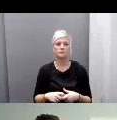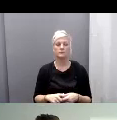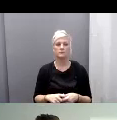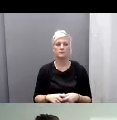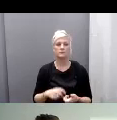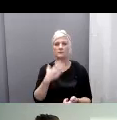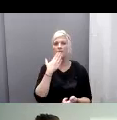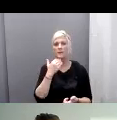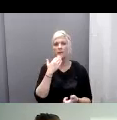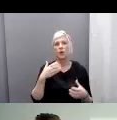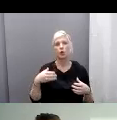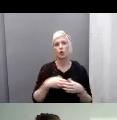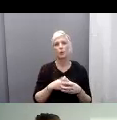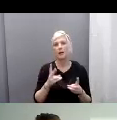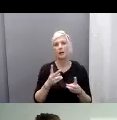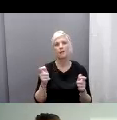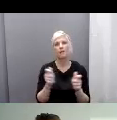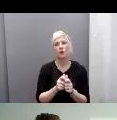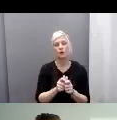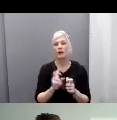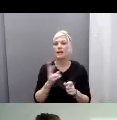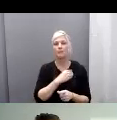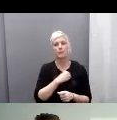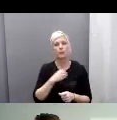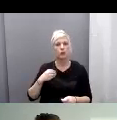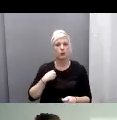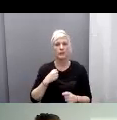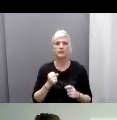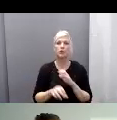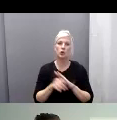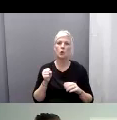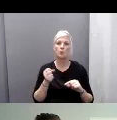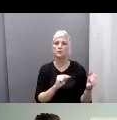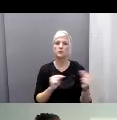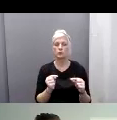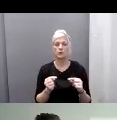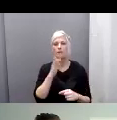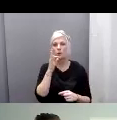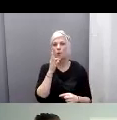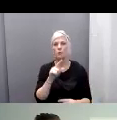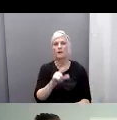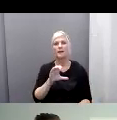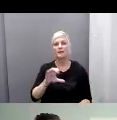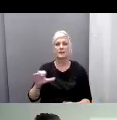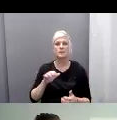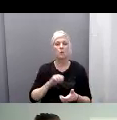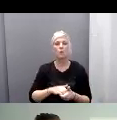Vilka grupper eller föreningar eller myndigheter diskuterar frågan om LSS och sexualitet?